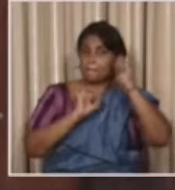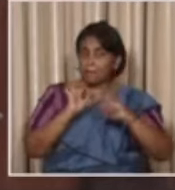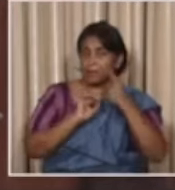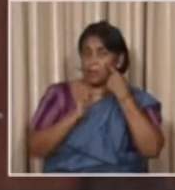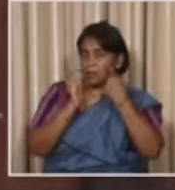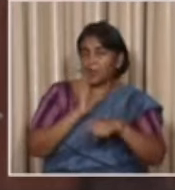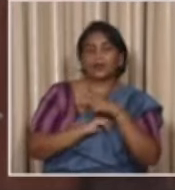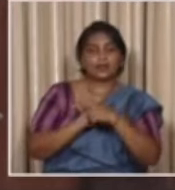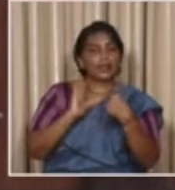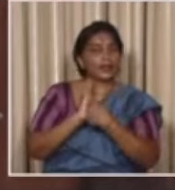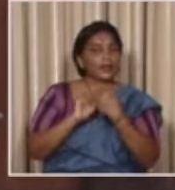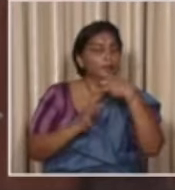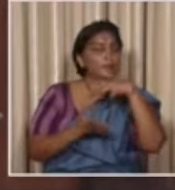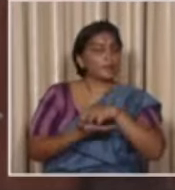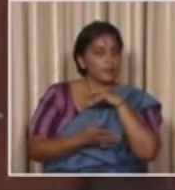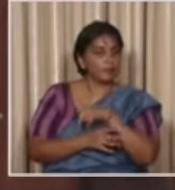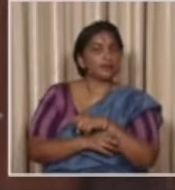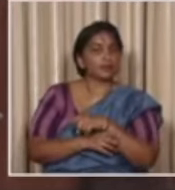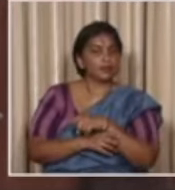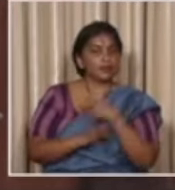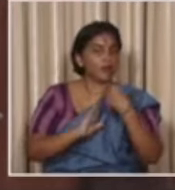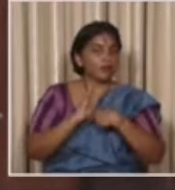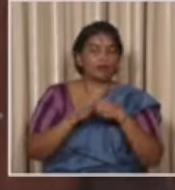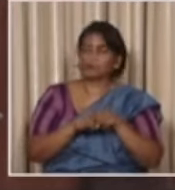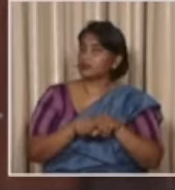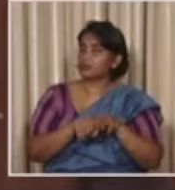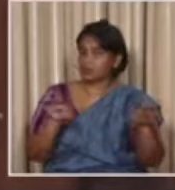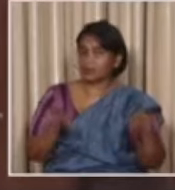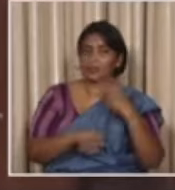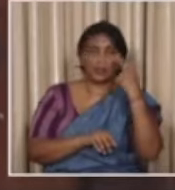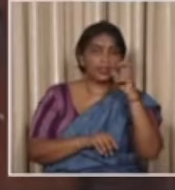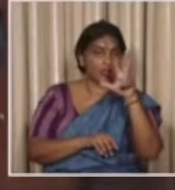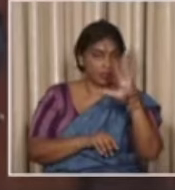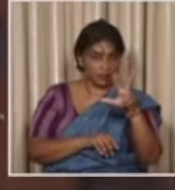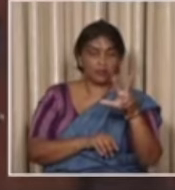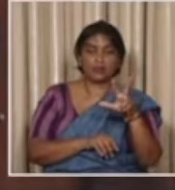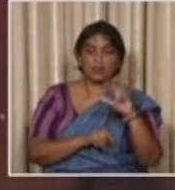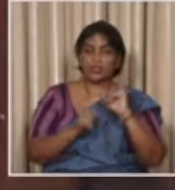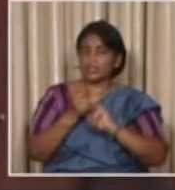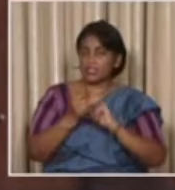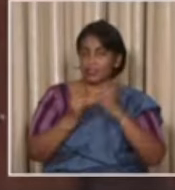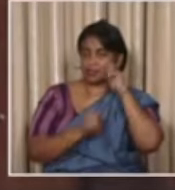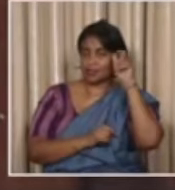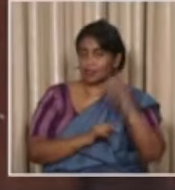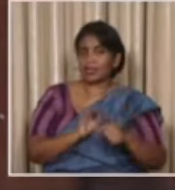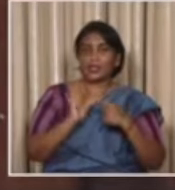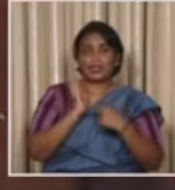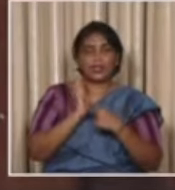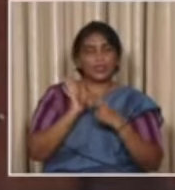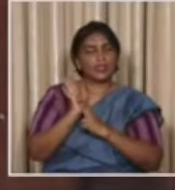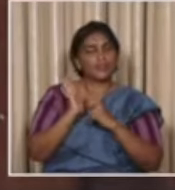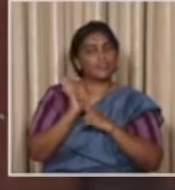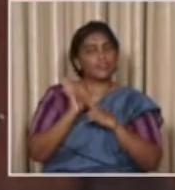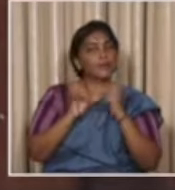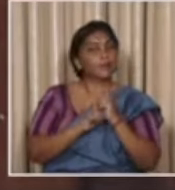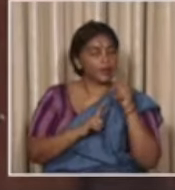කරපු එකක්, නැගෙනහිර පළාතේ ටෙස්ට් කරපු එකක් තමයි මුළු ලංකාව තුළ දියත් කරේ. 2008 ශාන්තන් කියන පුද්ගලෙක් TMVP කියන මේ